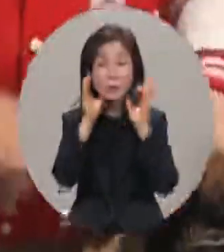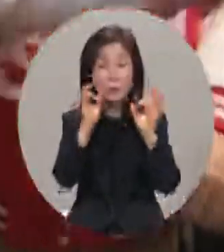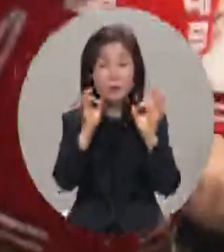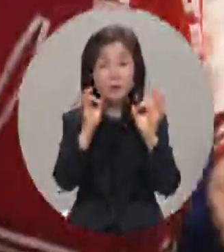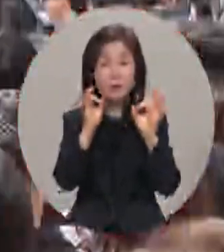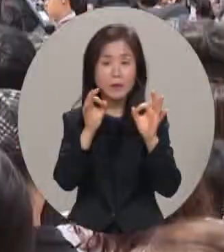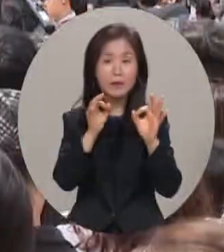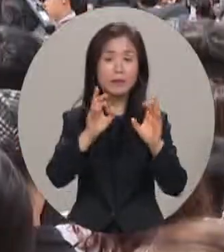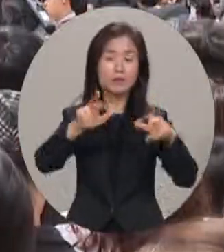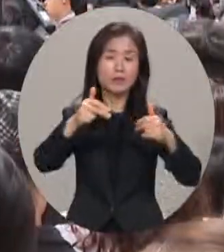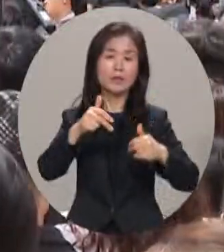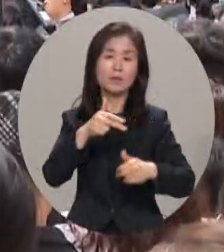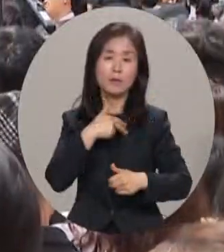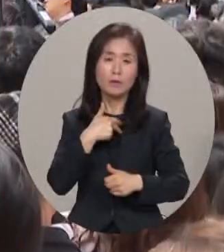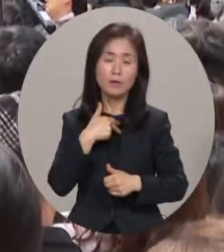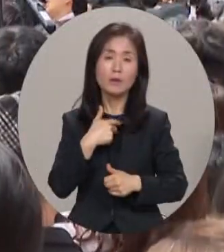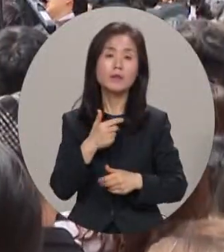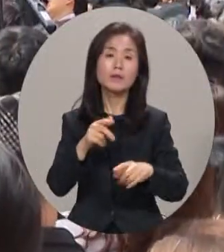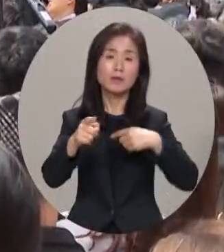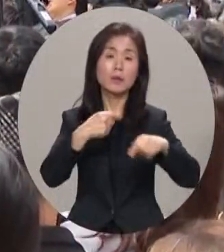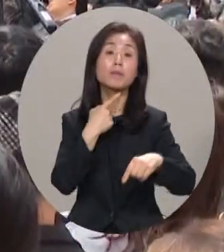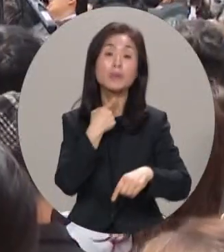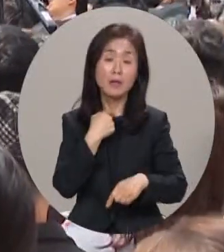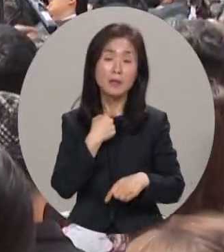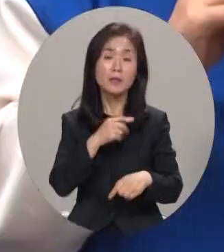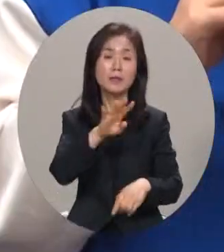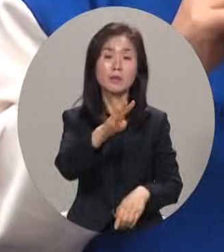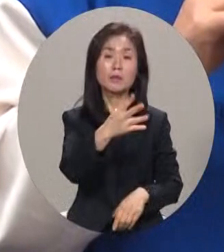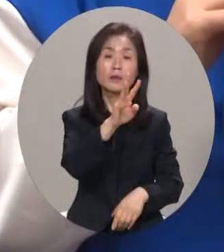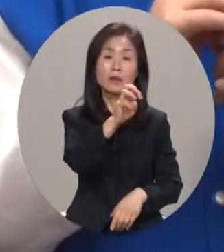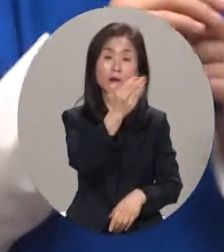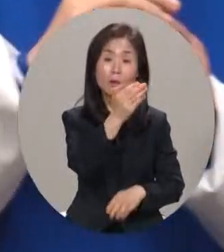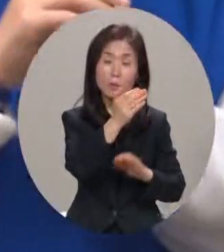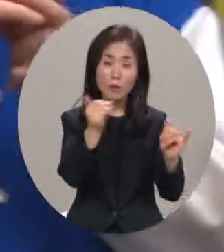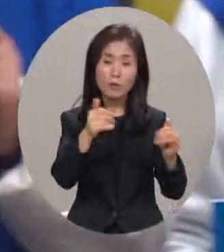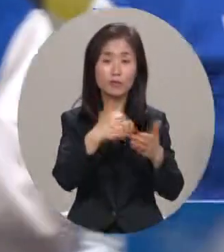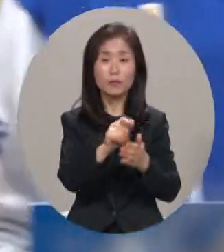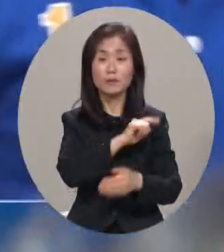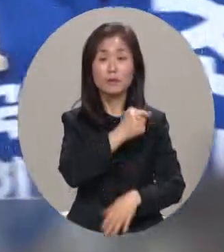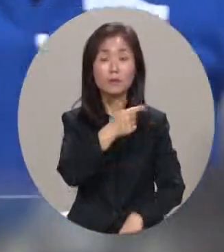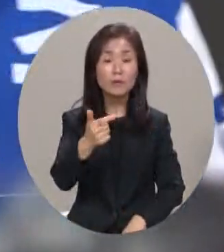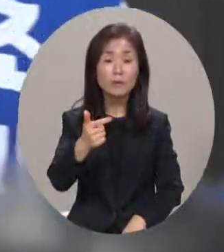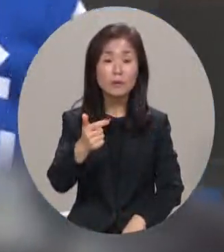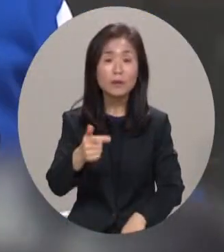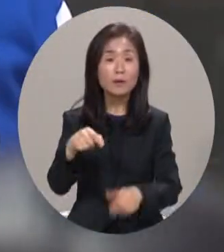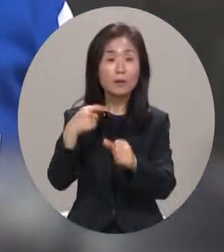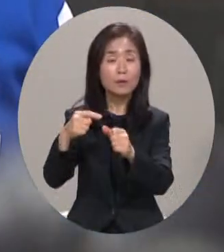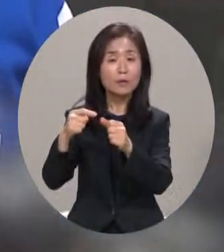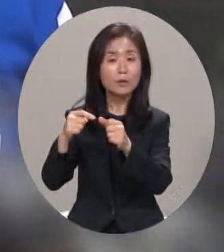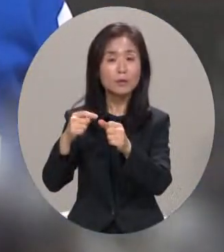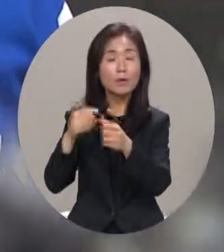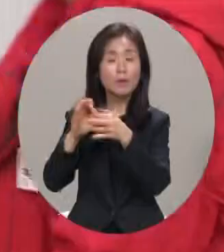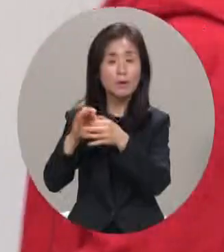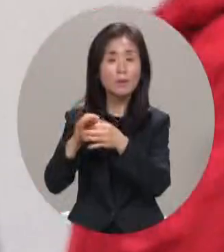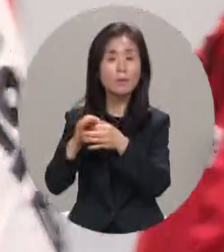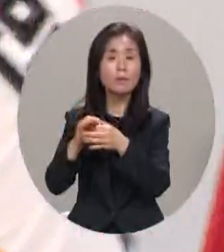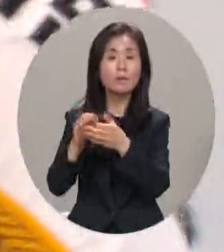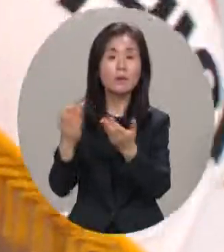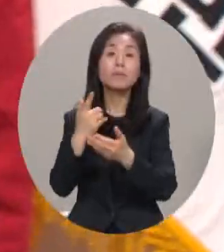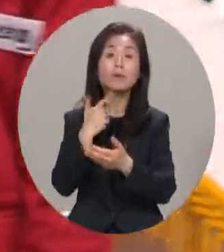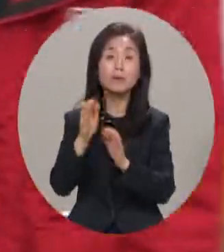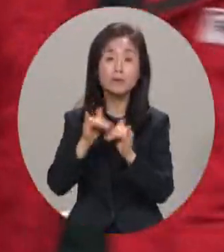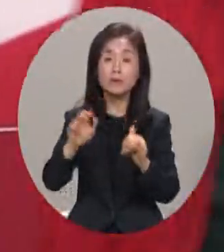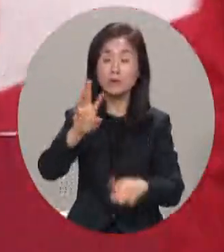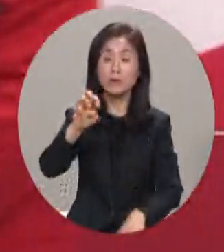추리면 국회의원 등 기성 정치인이 439 명으로 가장 많았지만 교육자 신도 39명의